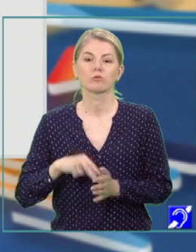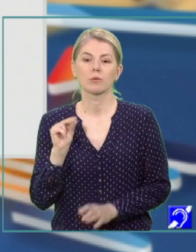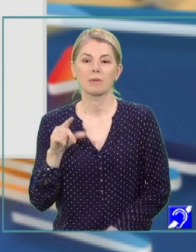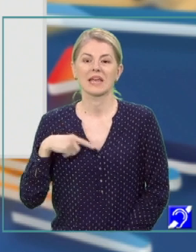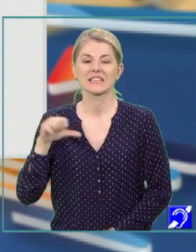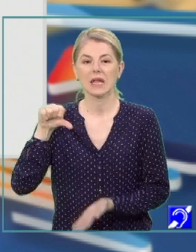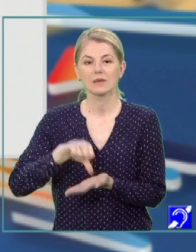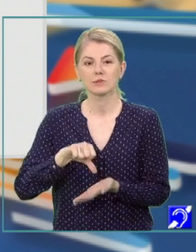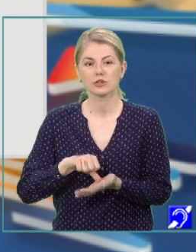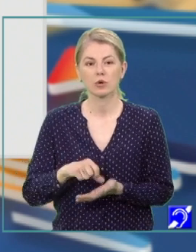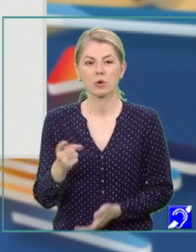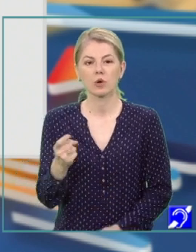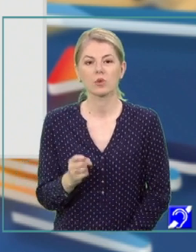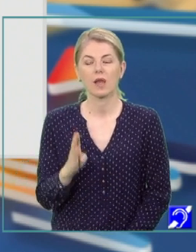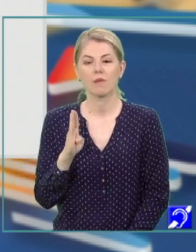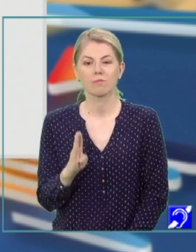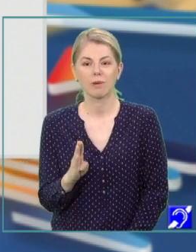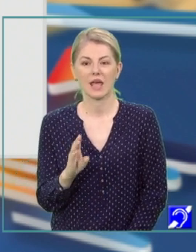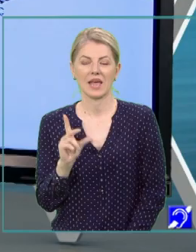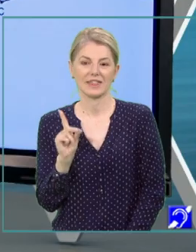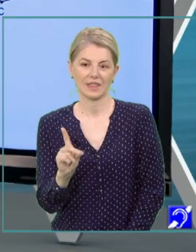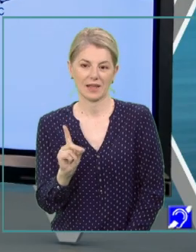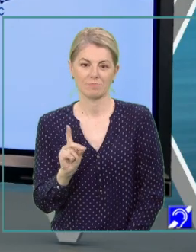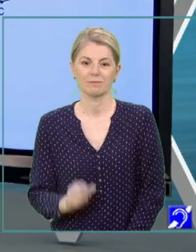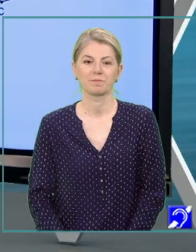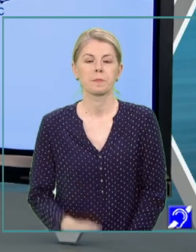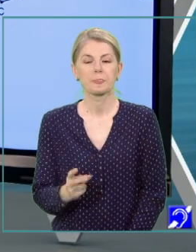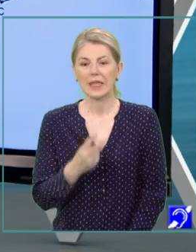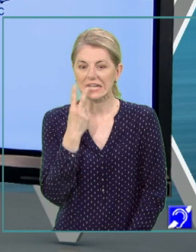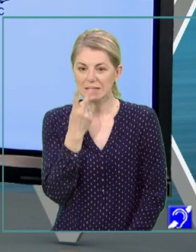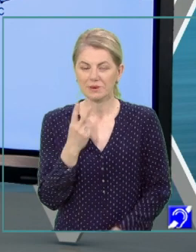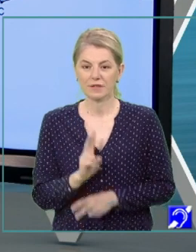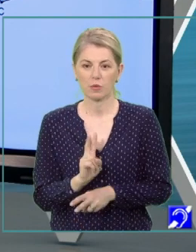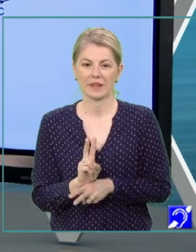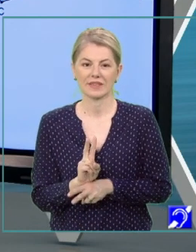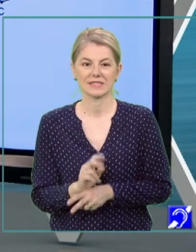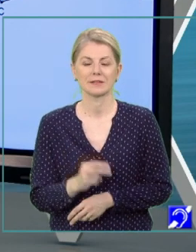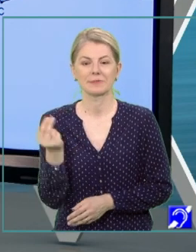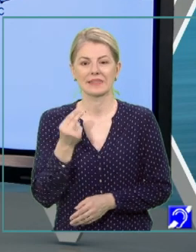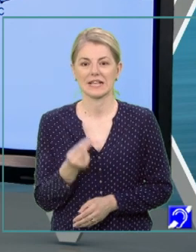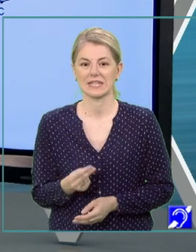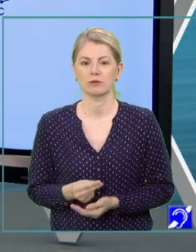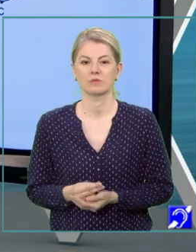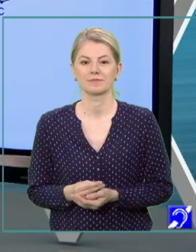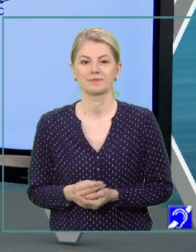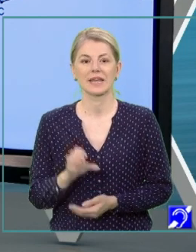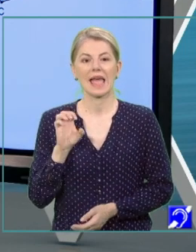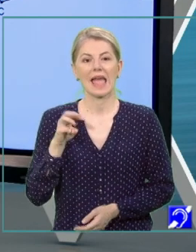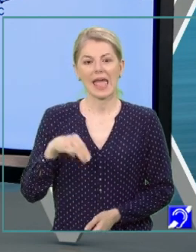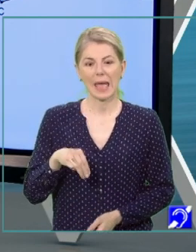este mijlocul lui BD. Ia să privim cu atenție acest desen.